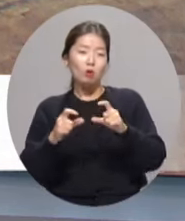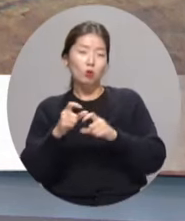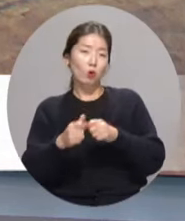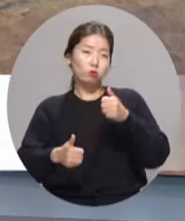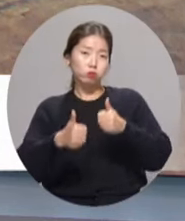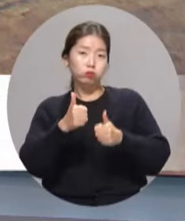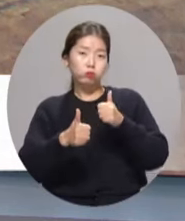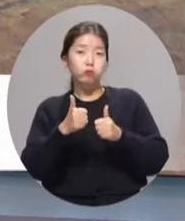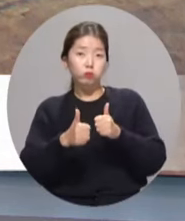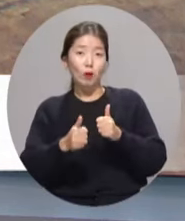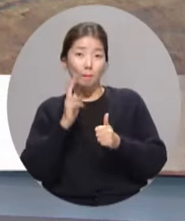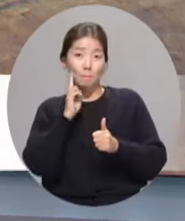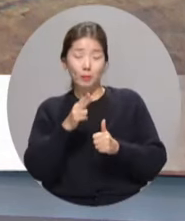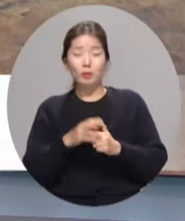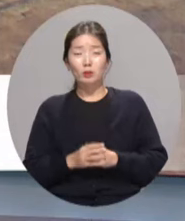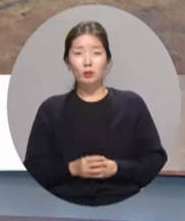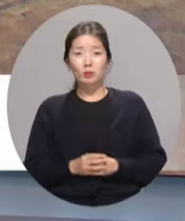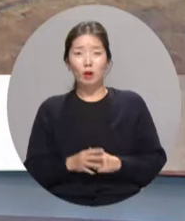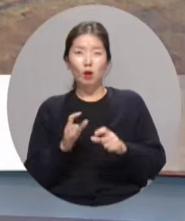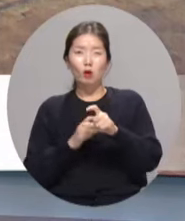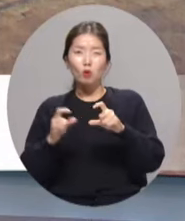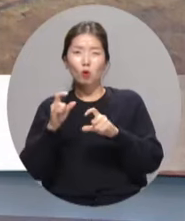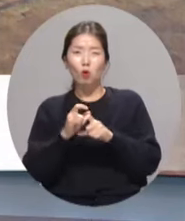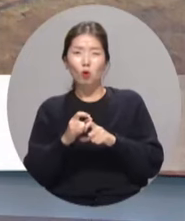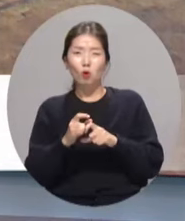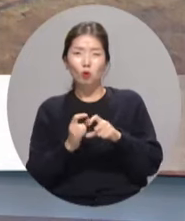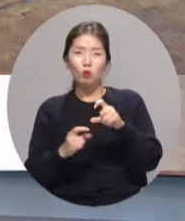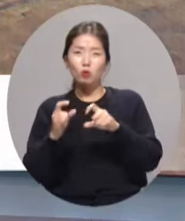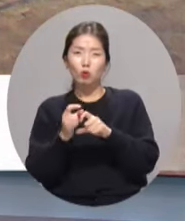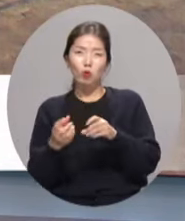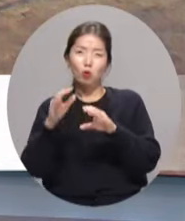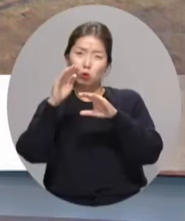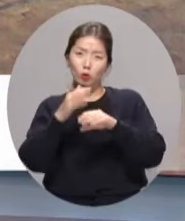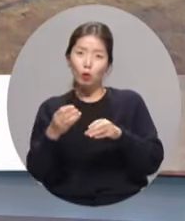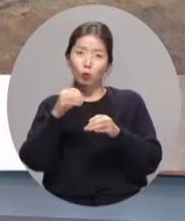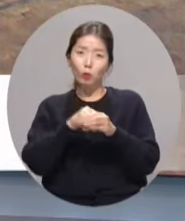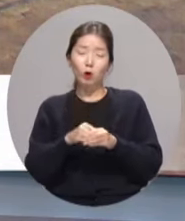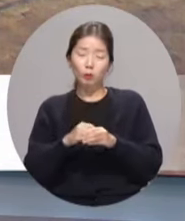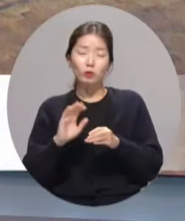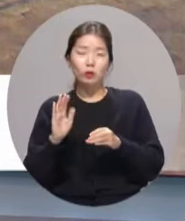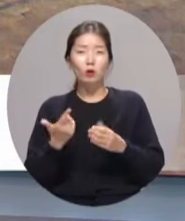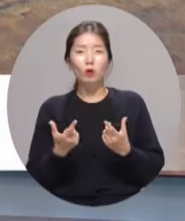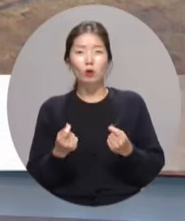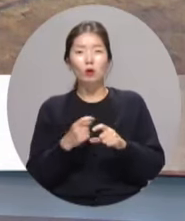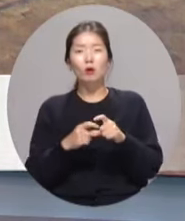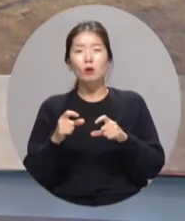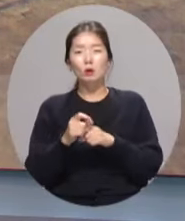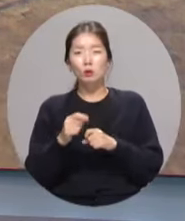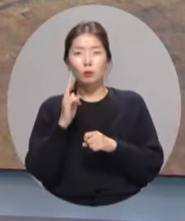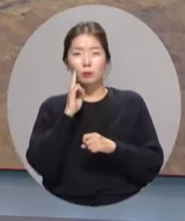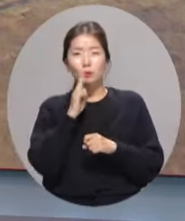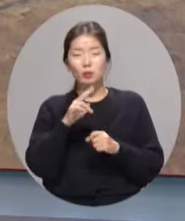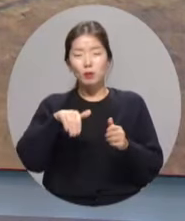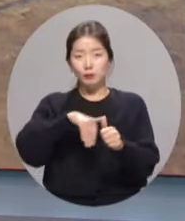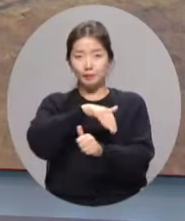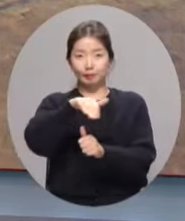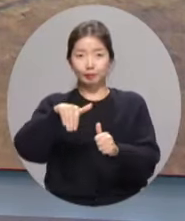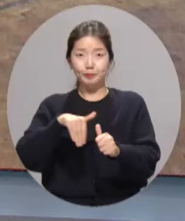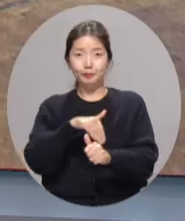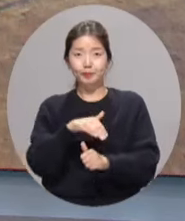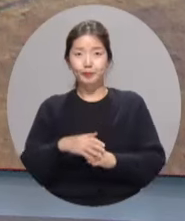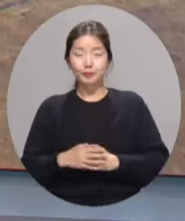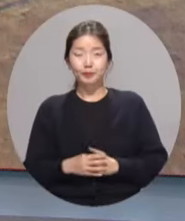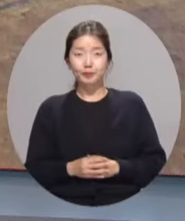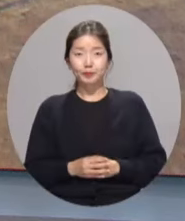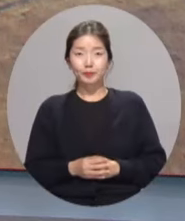갈수록 격화되는 모양새인데 추가적인 분쟁이 제기될 가능성도 적지 않아 대결의 끝이 보이지 않습니다. 조수연